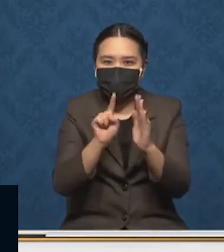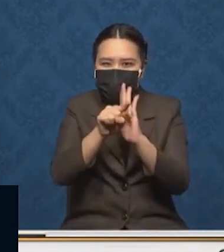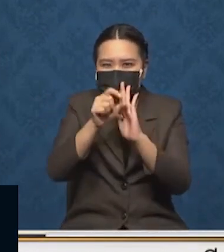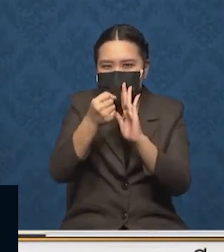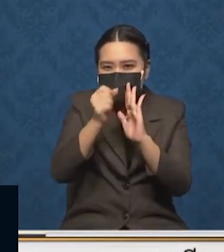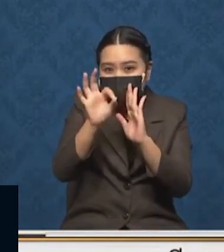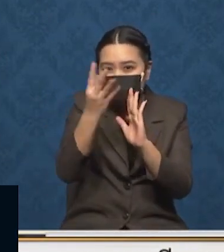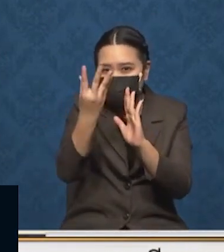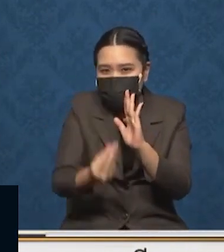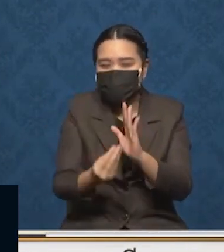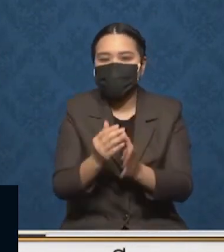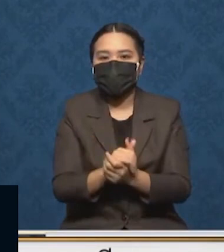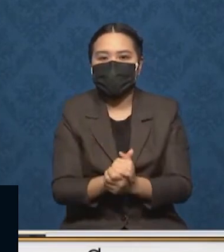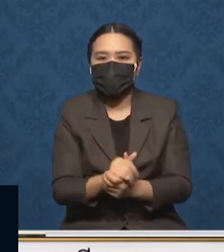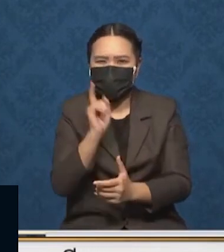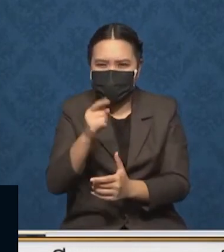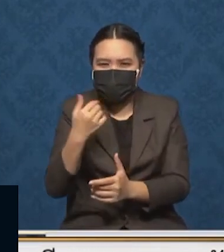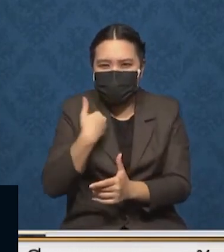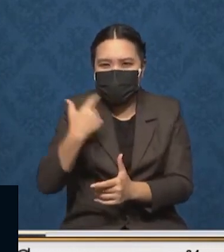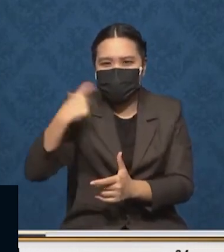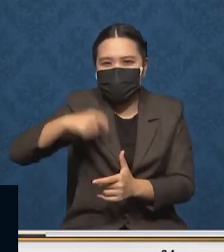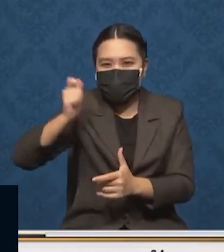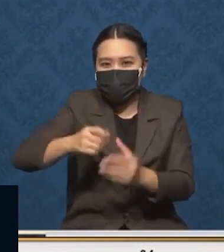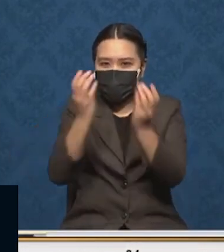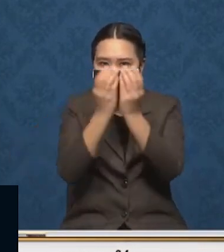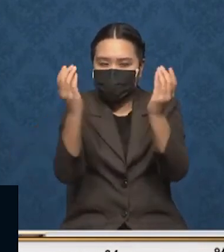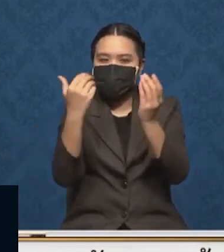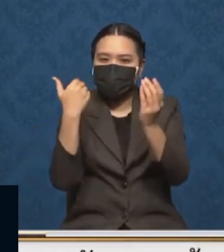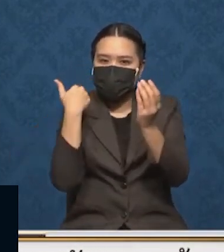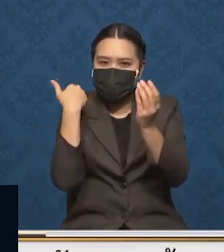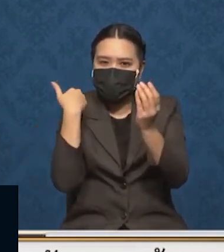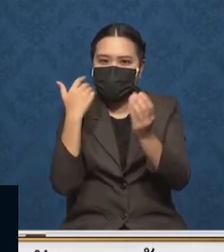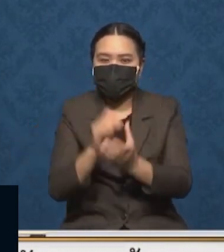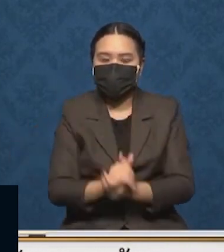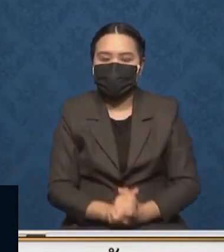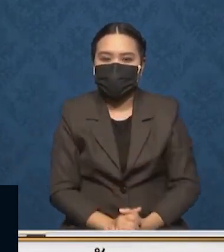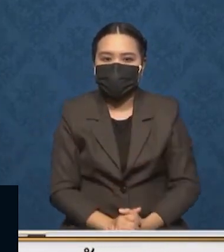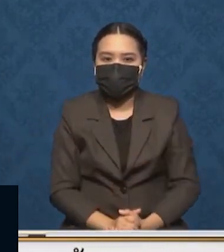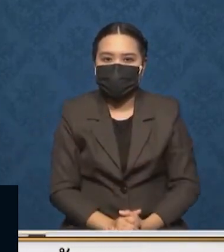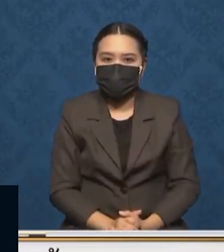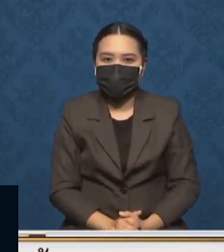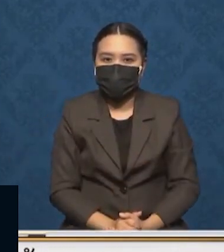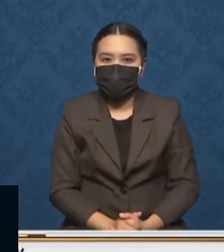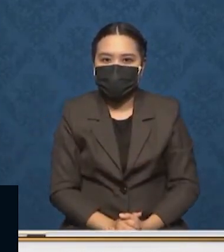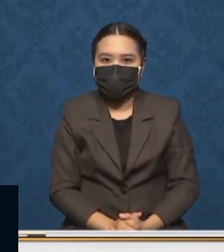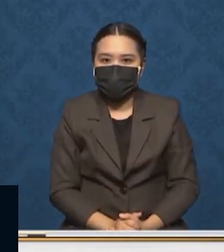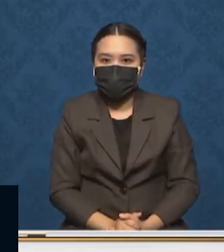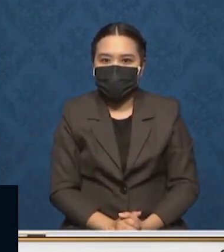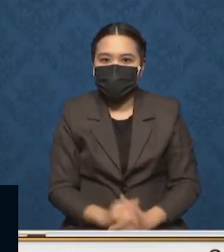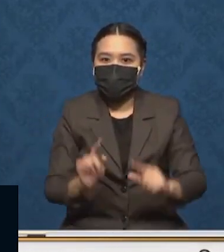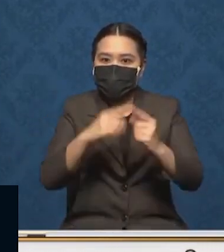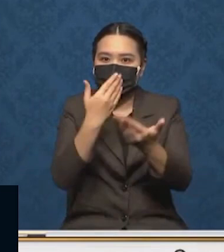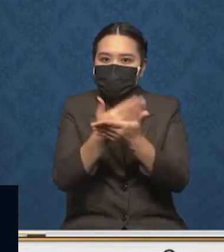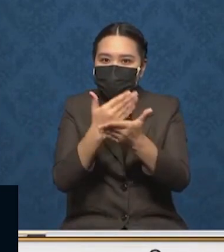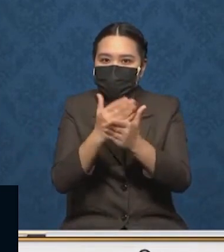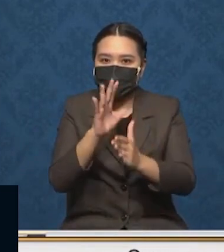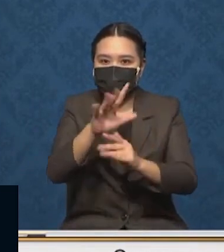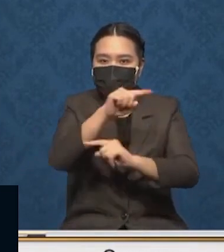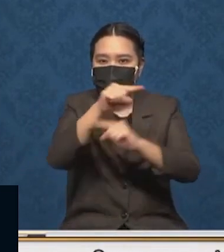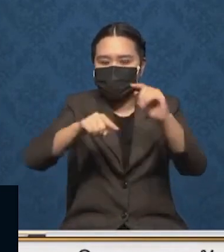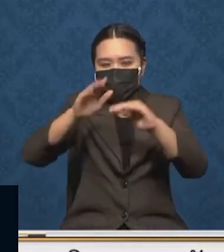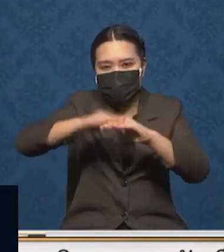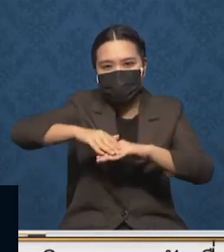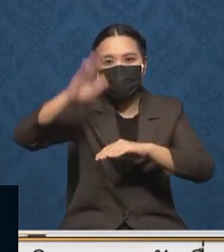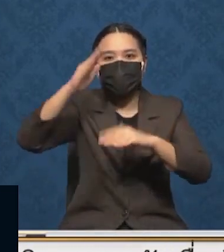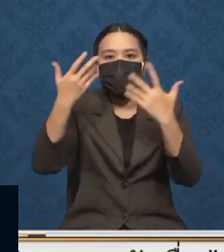ครับจริงๆยังมีศาลรัฐธรรมนูญครับซึ่งมันเกินวงเงิน 5% ที่ผมตัด